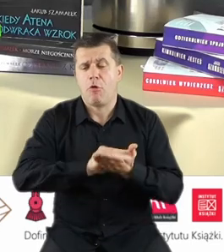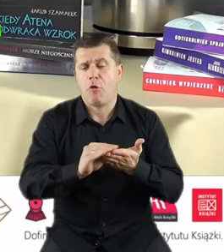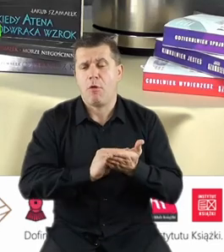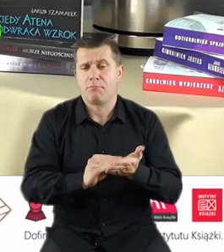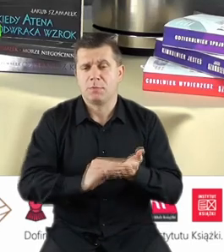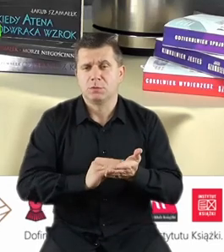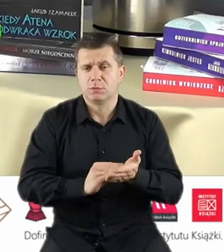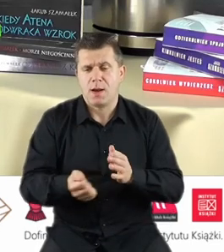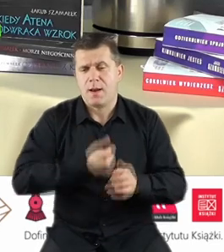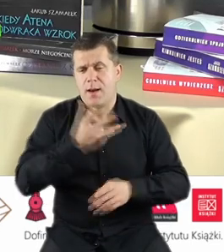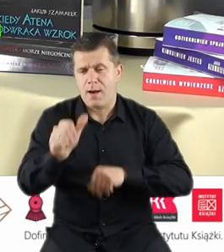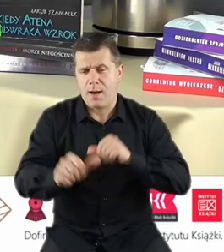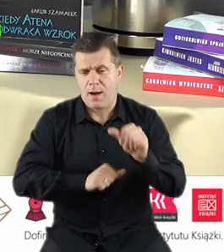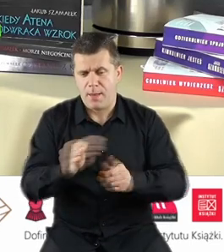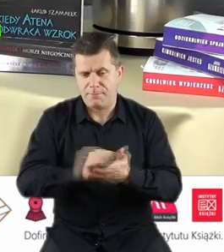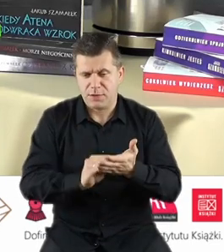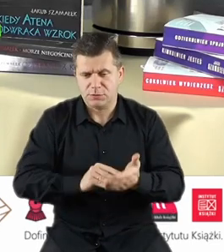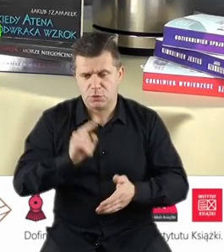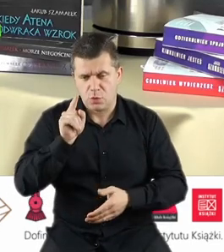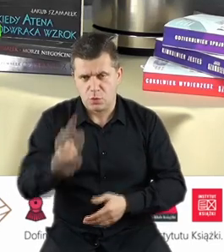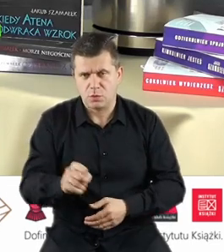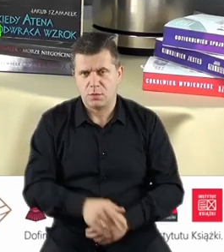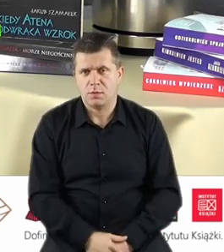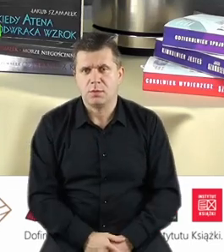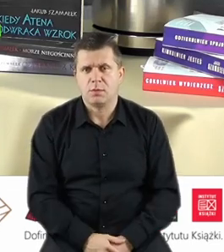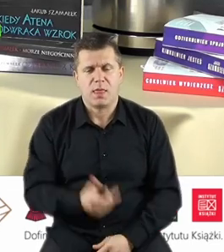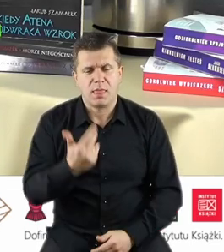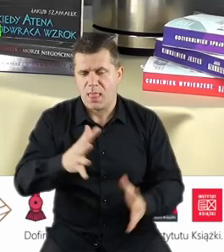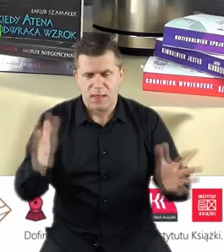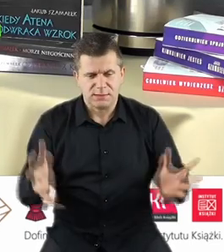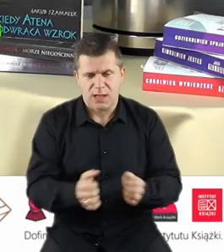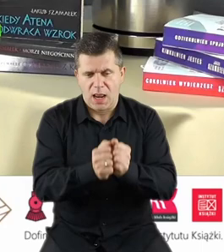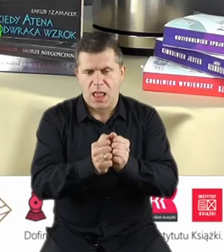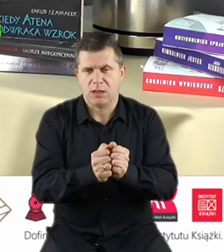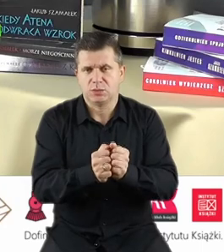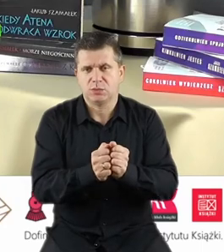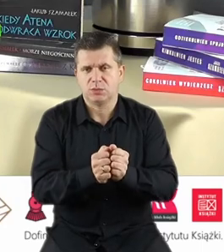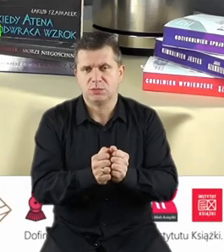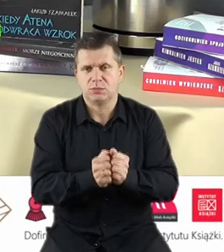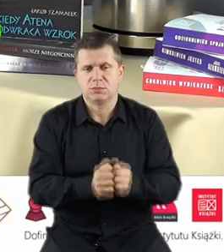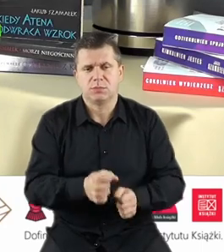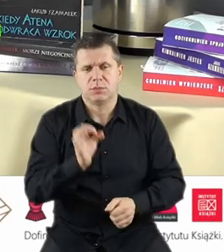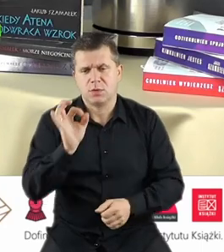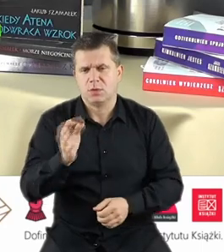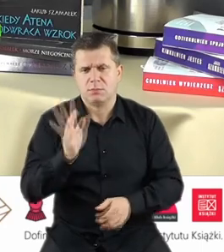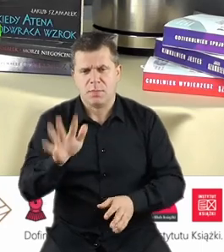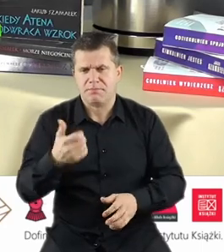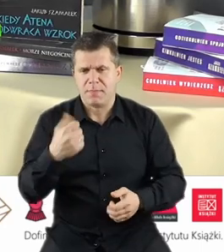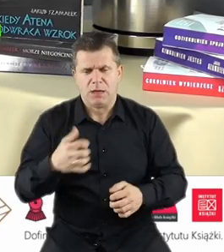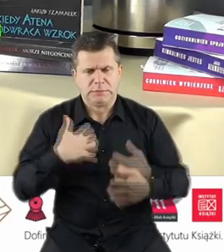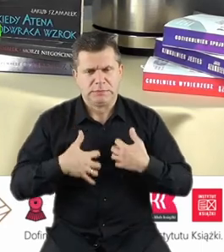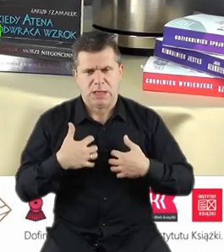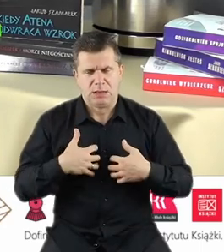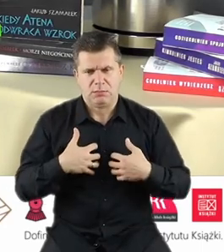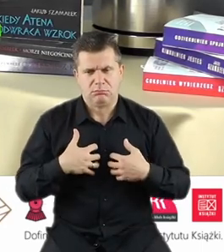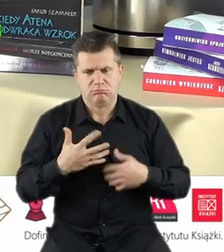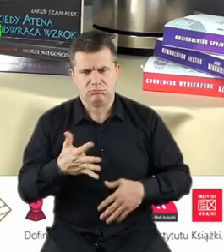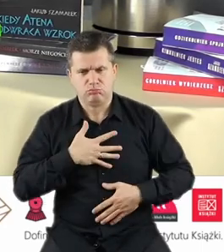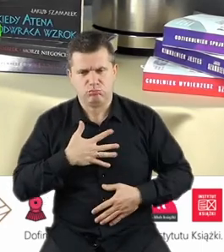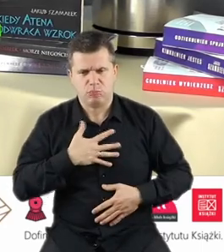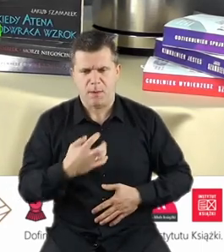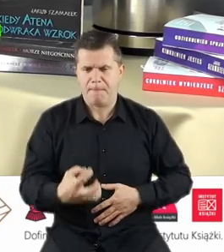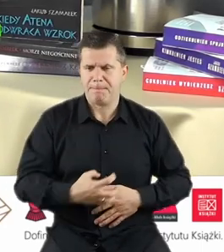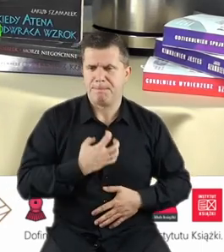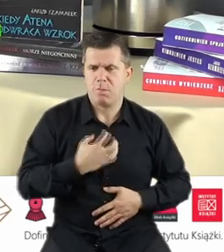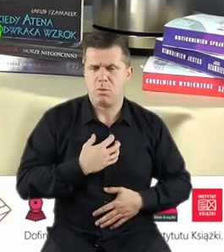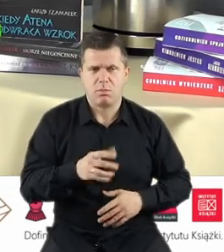po tylu latach pisania o tym, że znowu tutaj nie wykryto, nie znaleziono, to jakby jego już to bardzo frustrowało. czuł też ból tych rodzin,